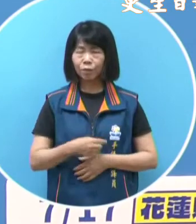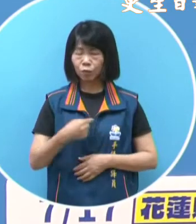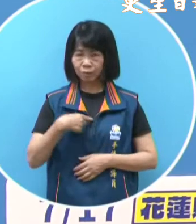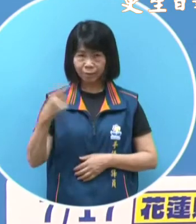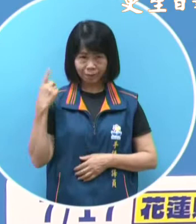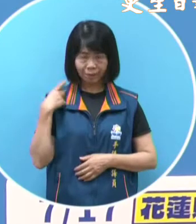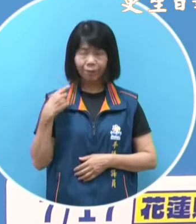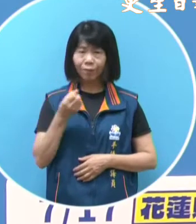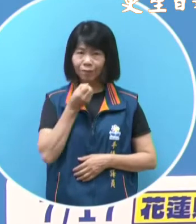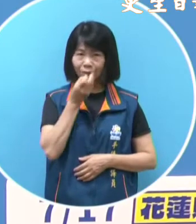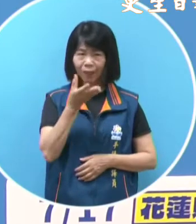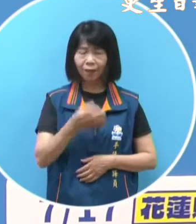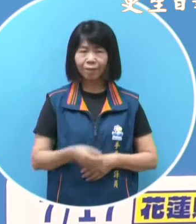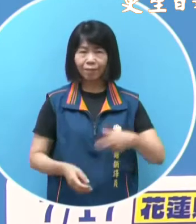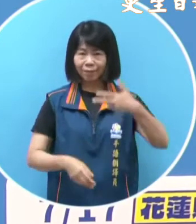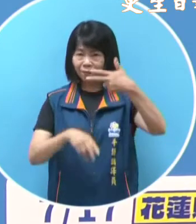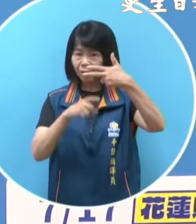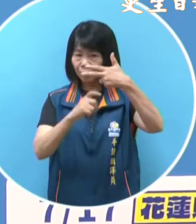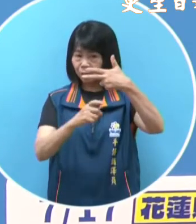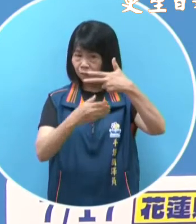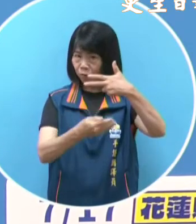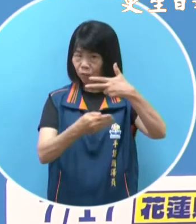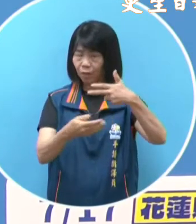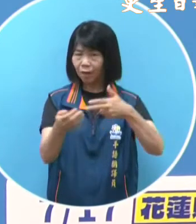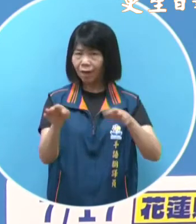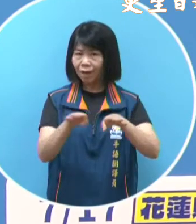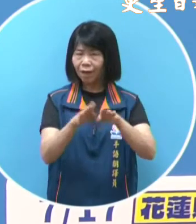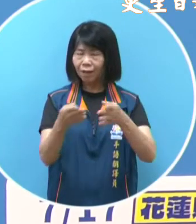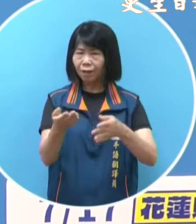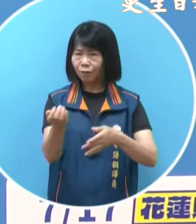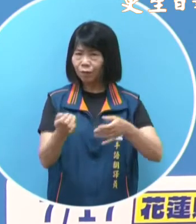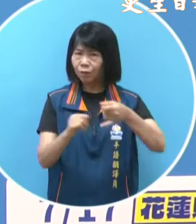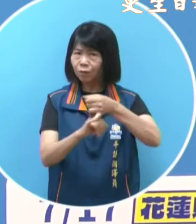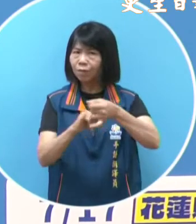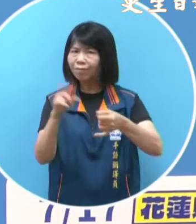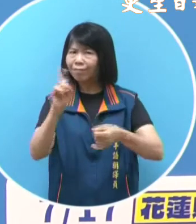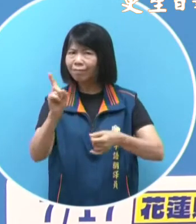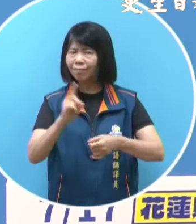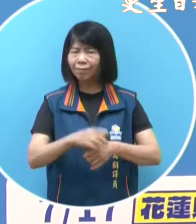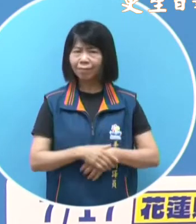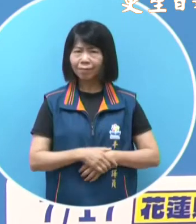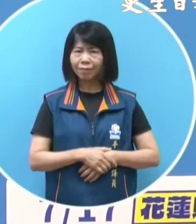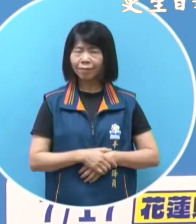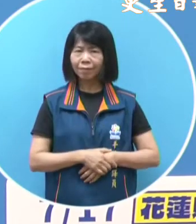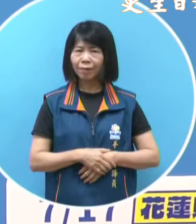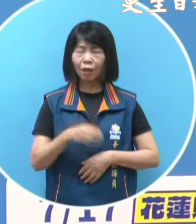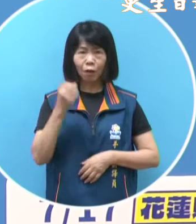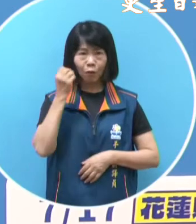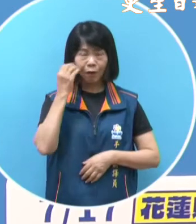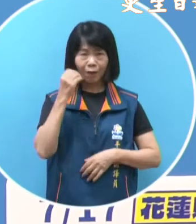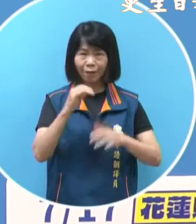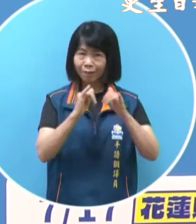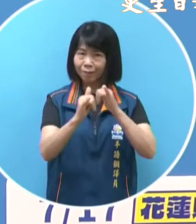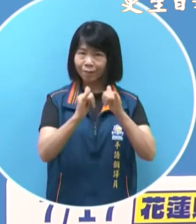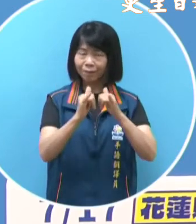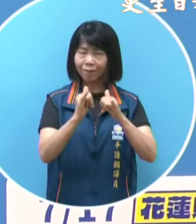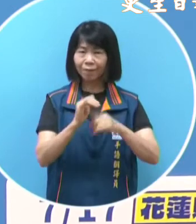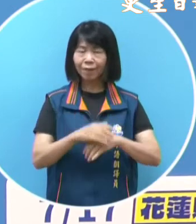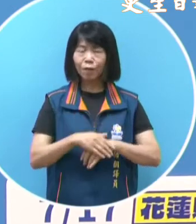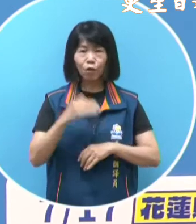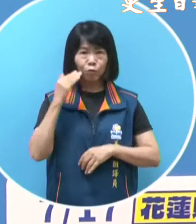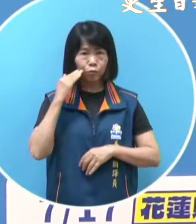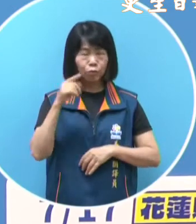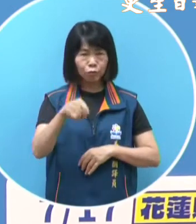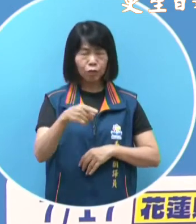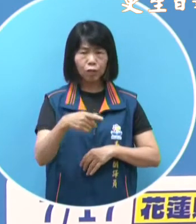说7月19号开始预约什么呢？开始预约我们花莲的乡亲，如果